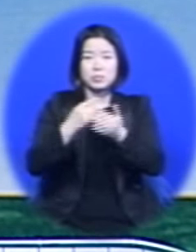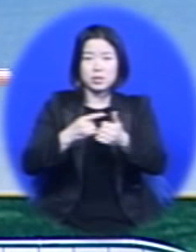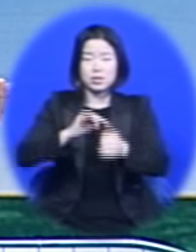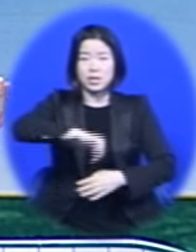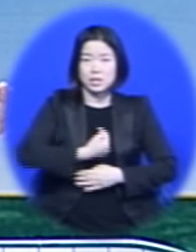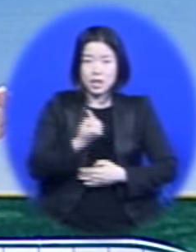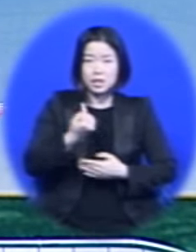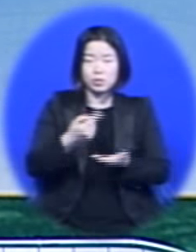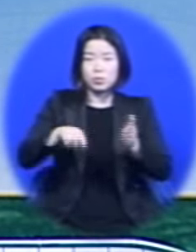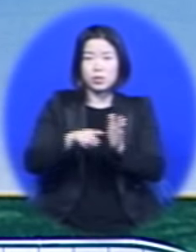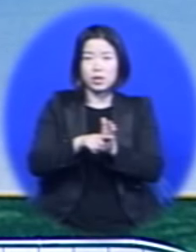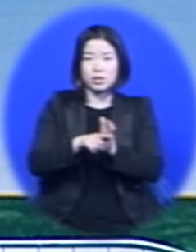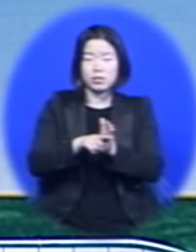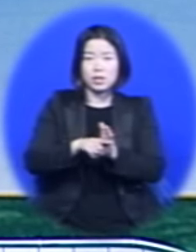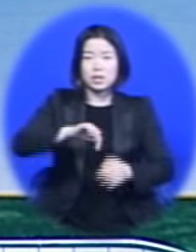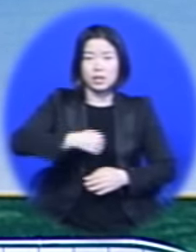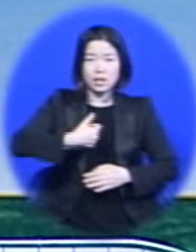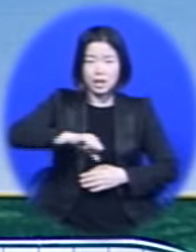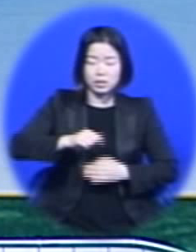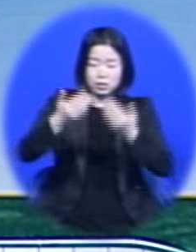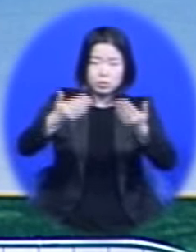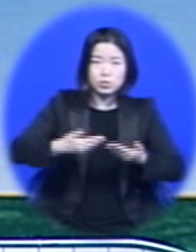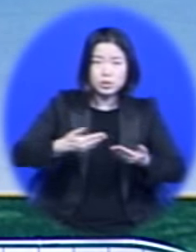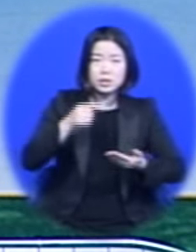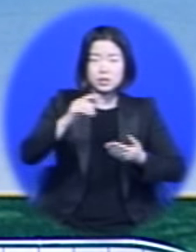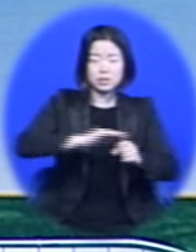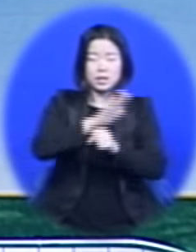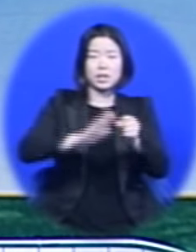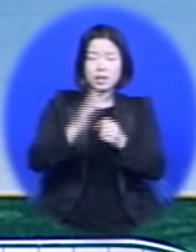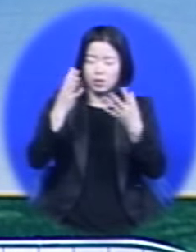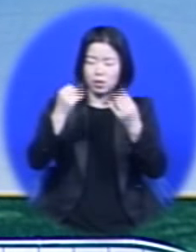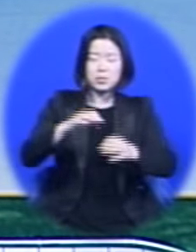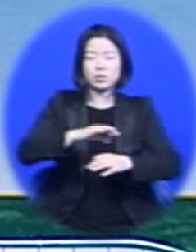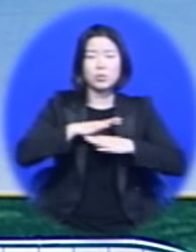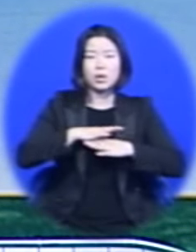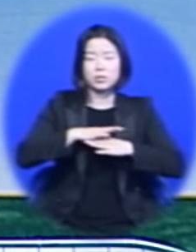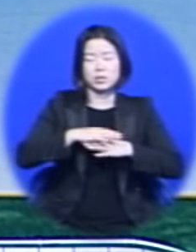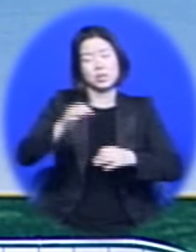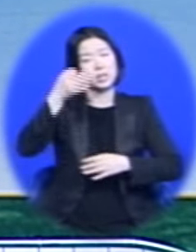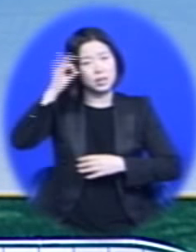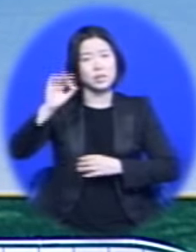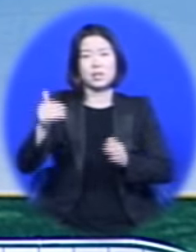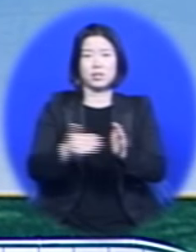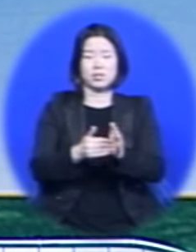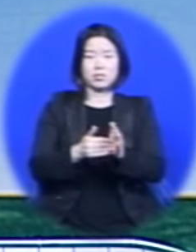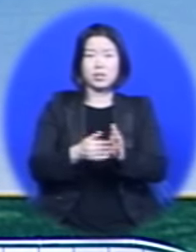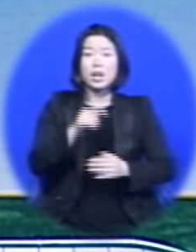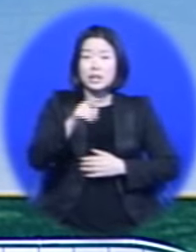아들을 보내주신 그 사랑이 얼마나 놀라운 것인가를 비로소 깨달았어요. 그는